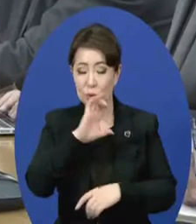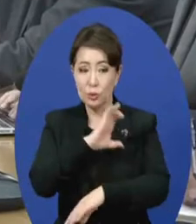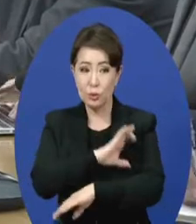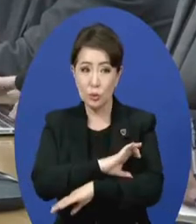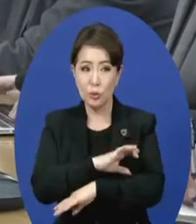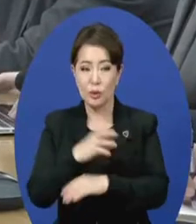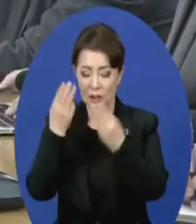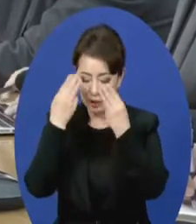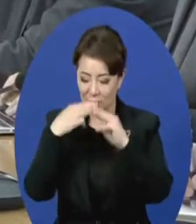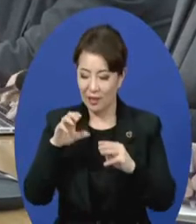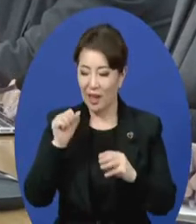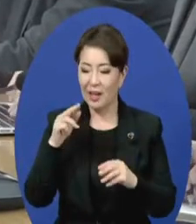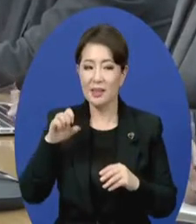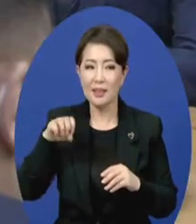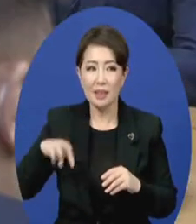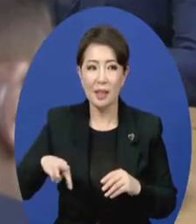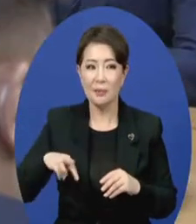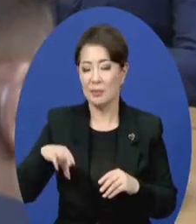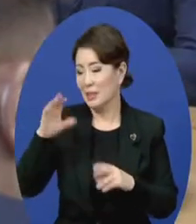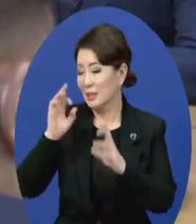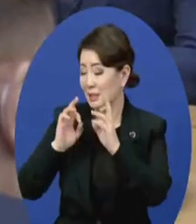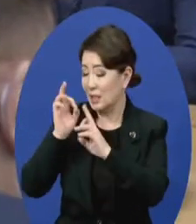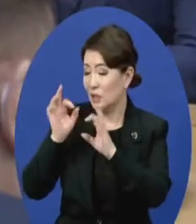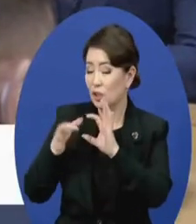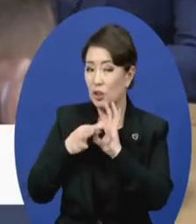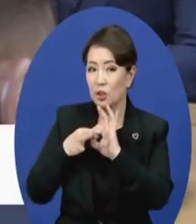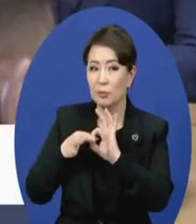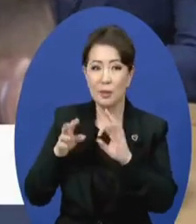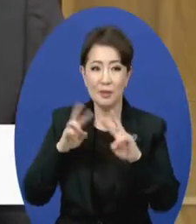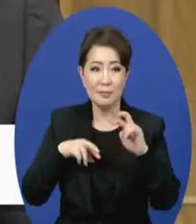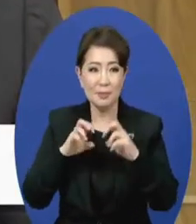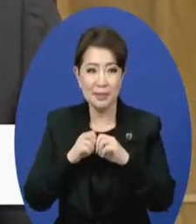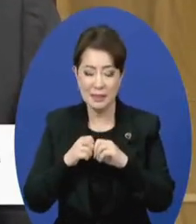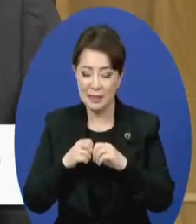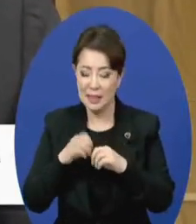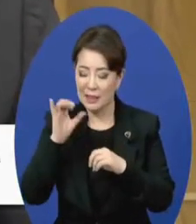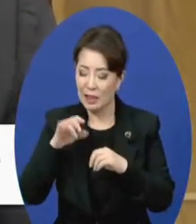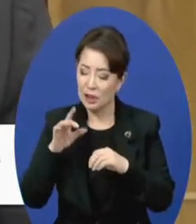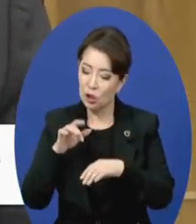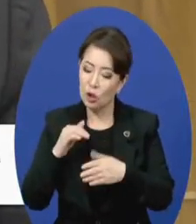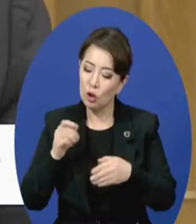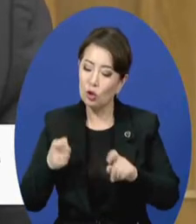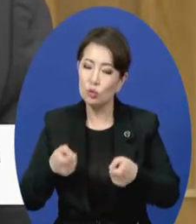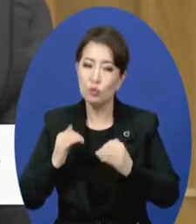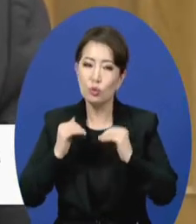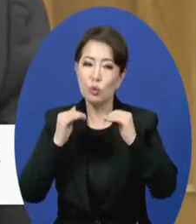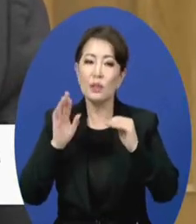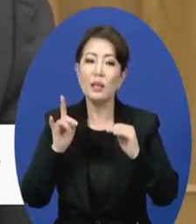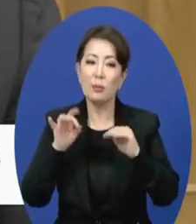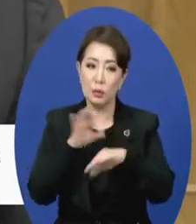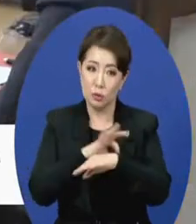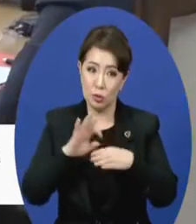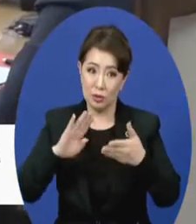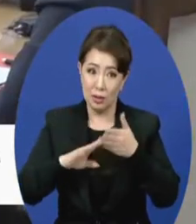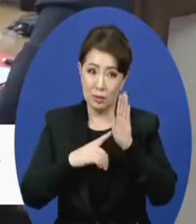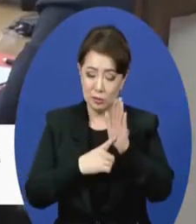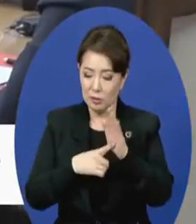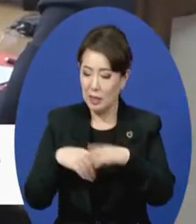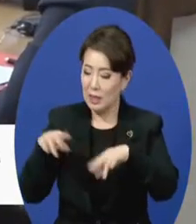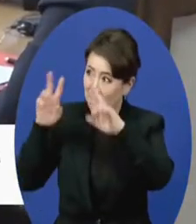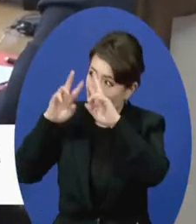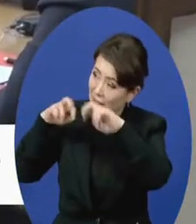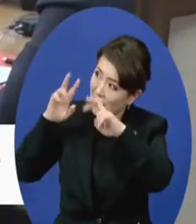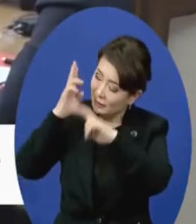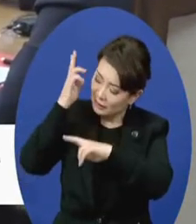академи, Монголын сансрын технологийн холбоо хамтран боловсруулсан сансрын технологийг хөгжүүлэх төслөө танилцуулсан байна. Хэдийгээр сансар судлалын